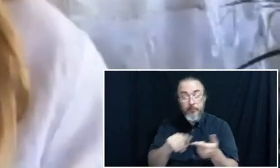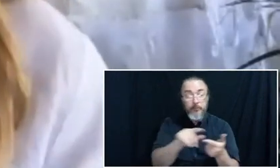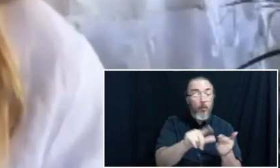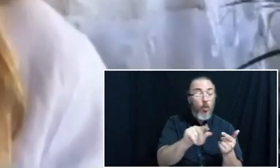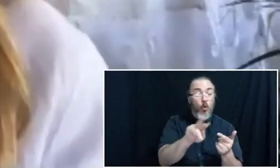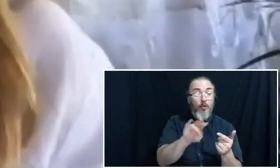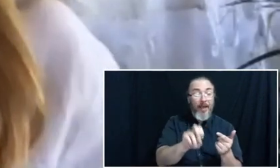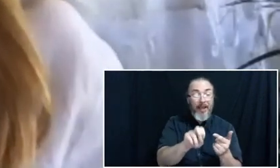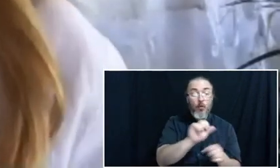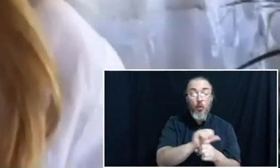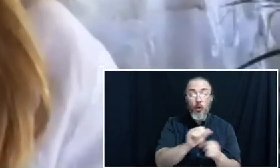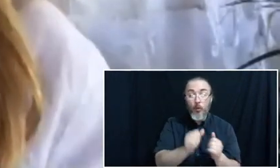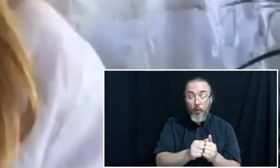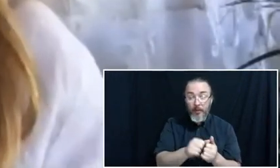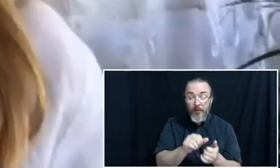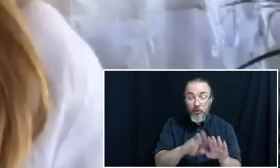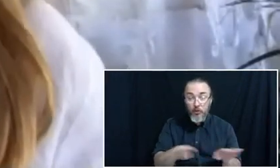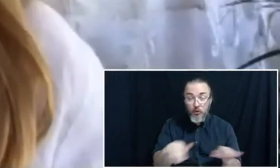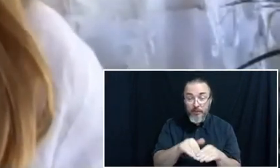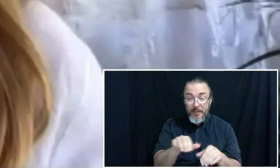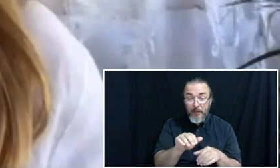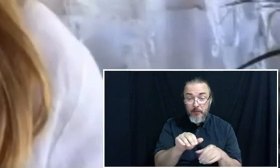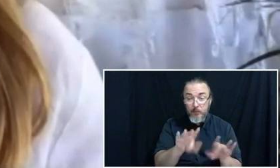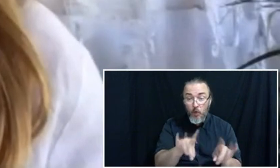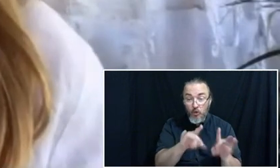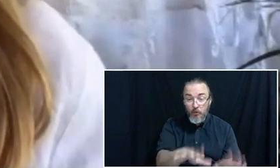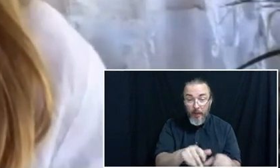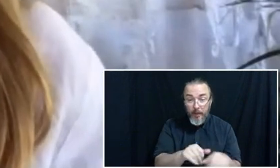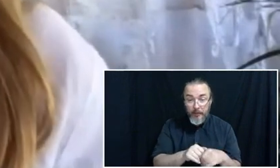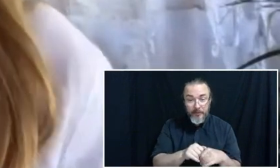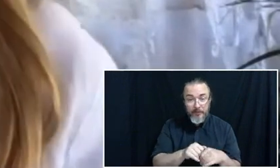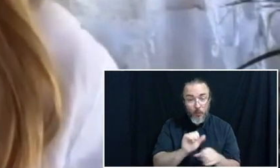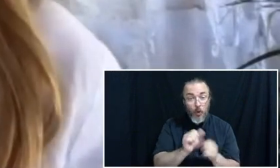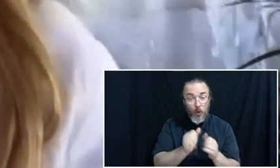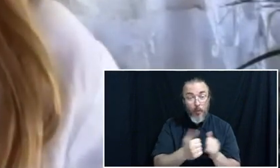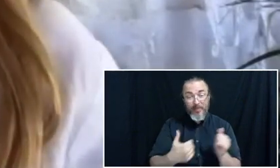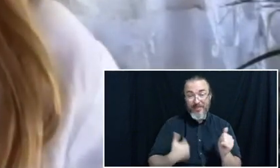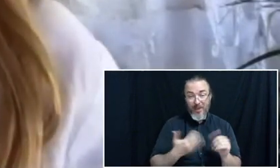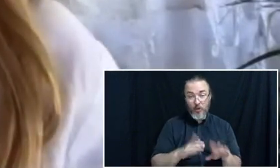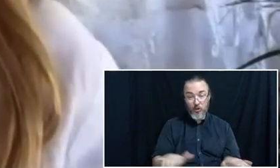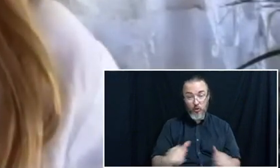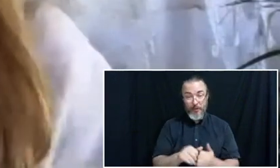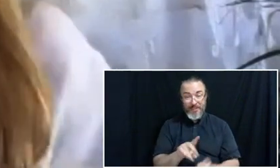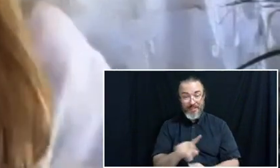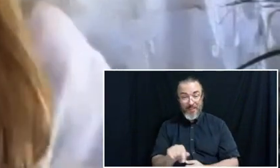qui travaille avec des enfants en Australie, qui travaille avec de jeunes